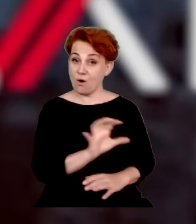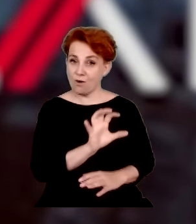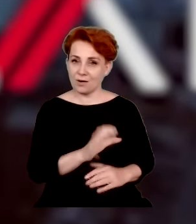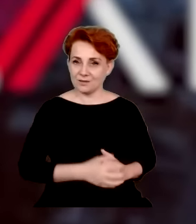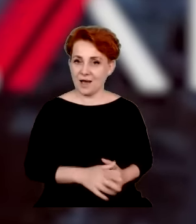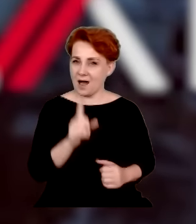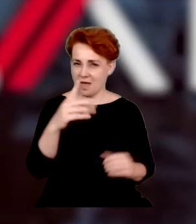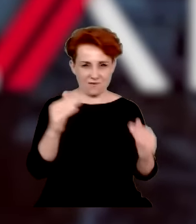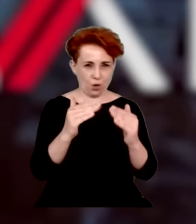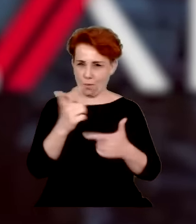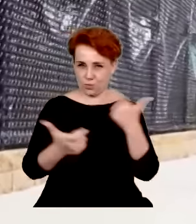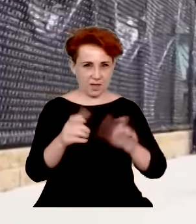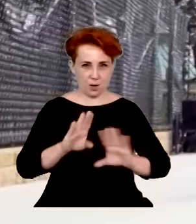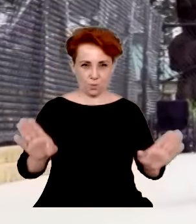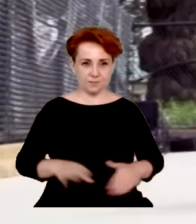tego nie róbcie.